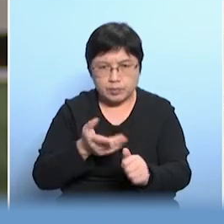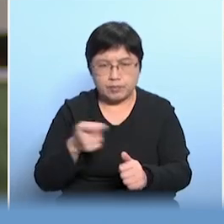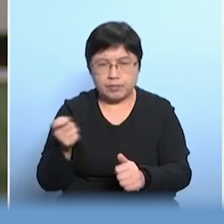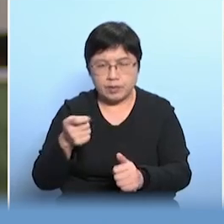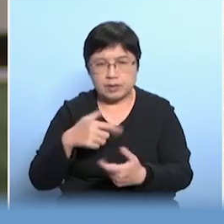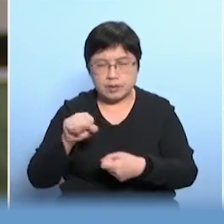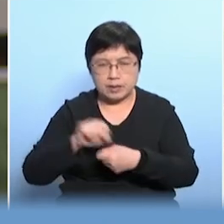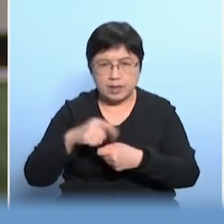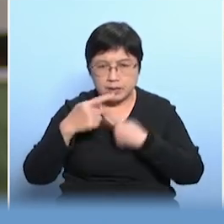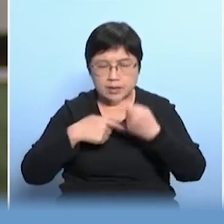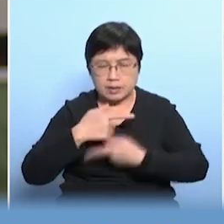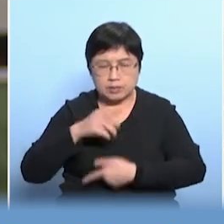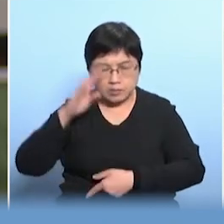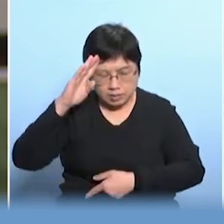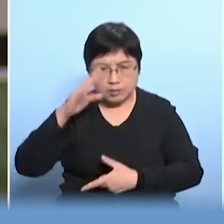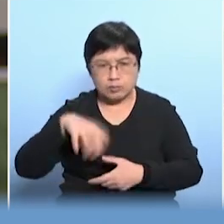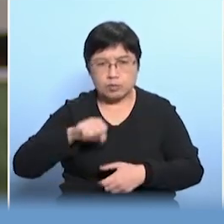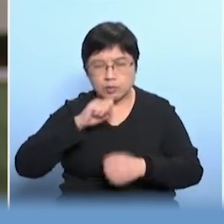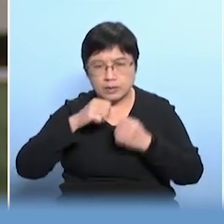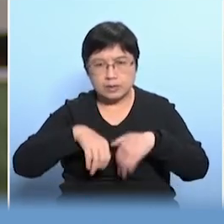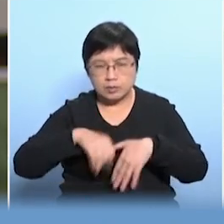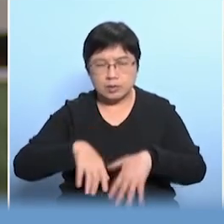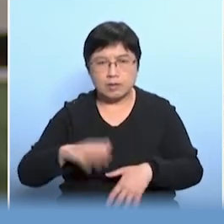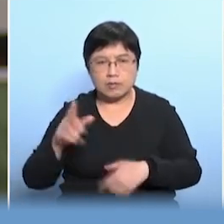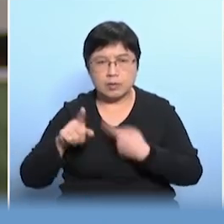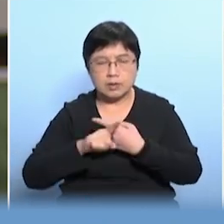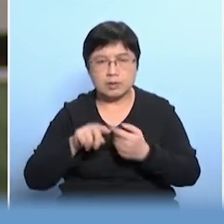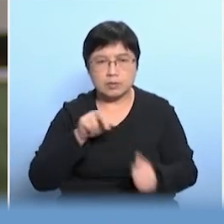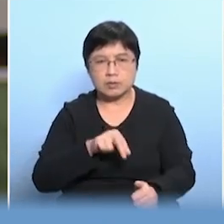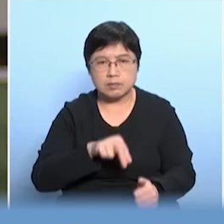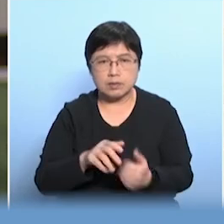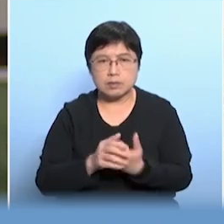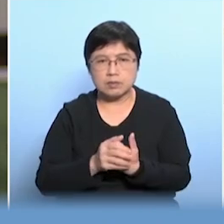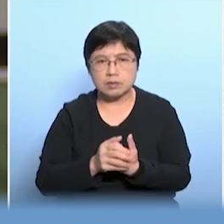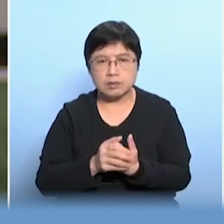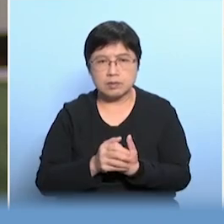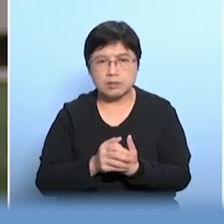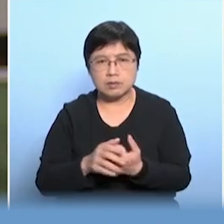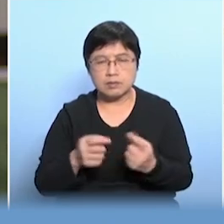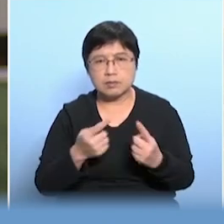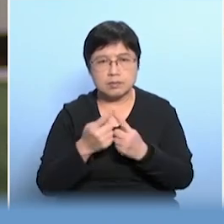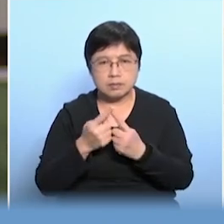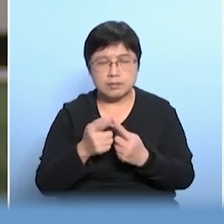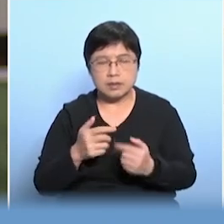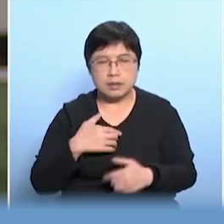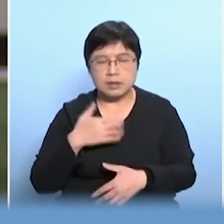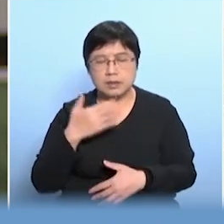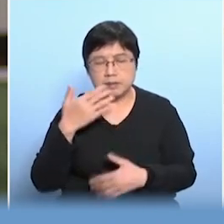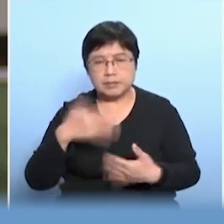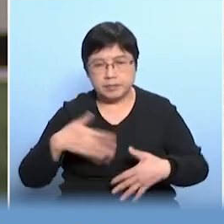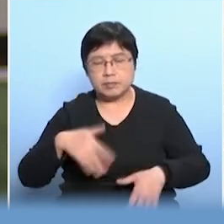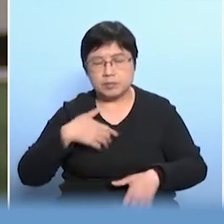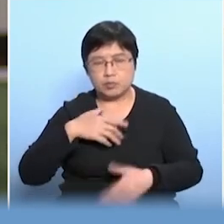通道歉，善用調解，強化風險管理，令到 獲得市民的諒解和信